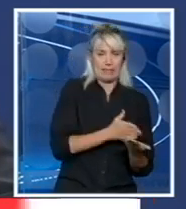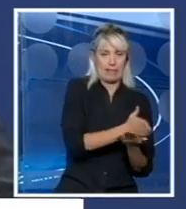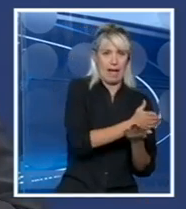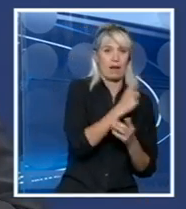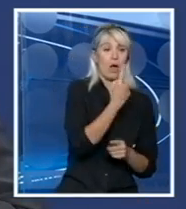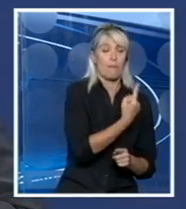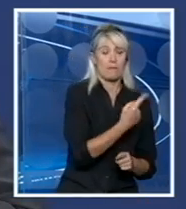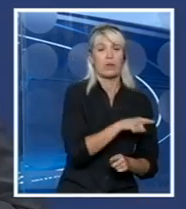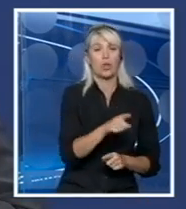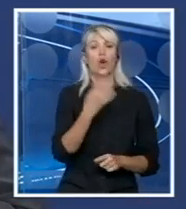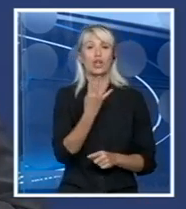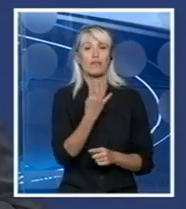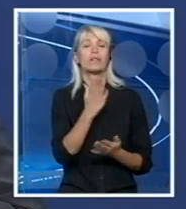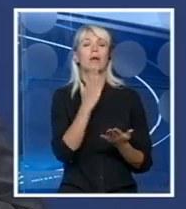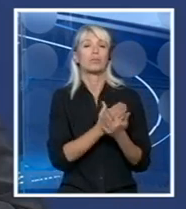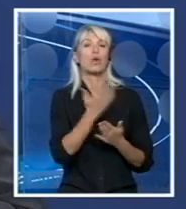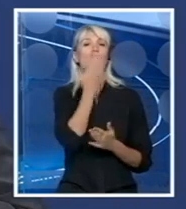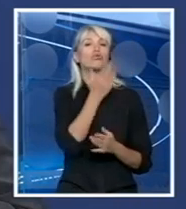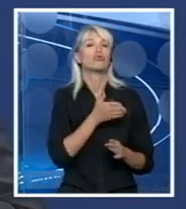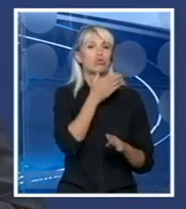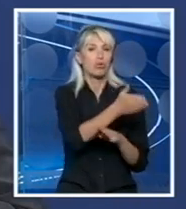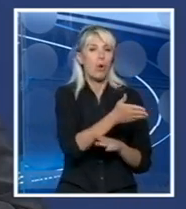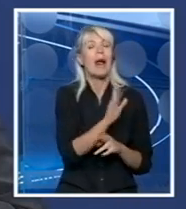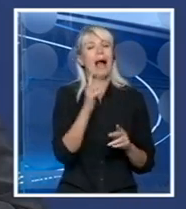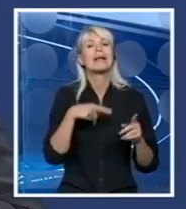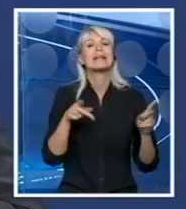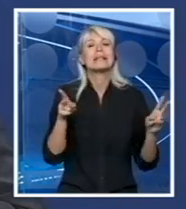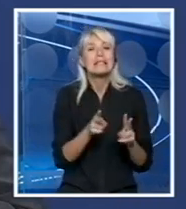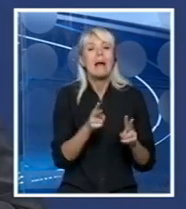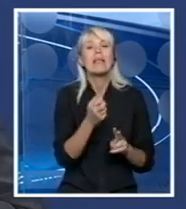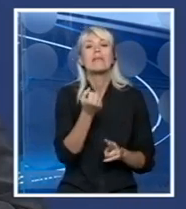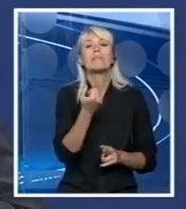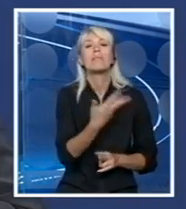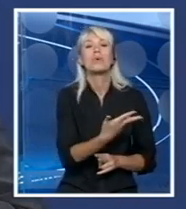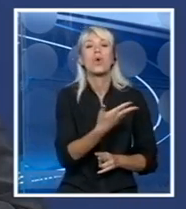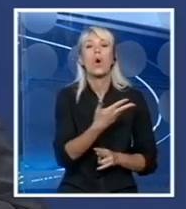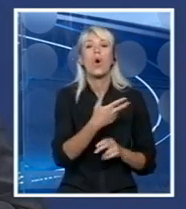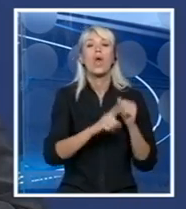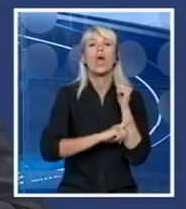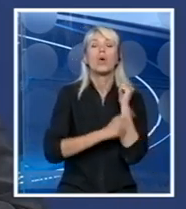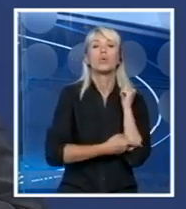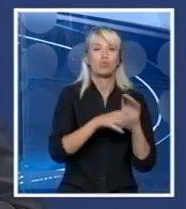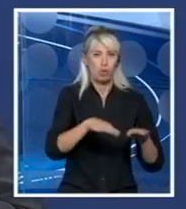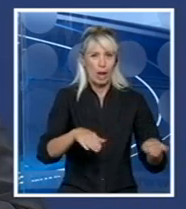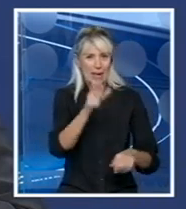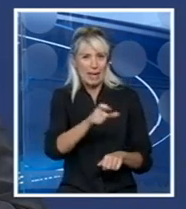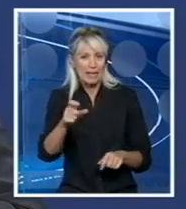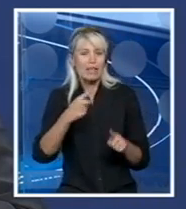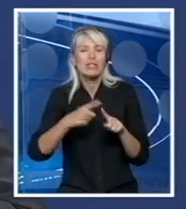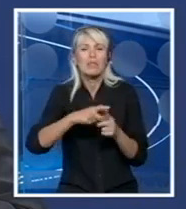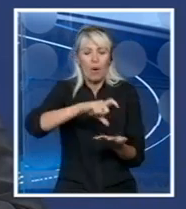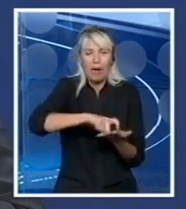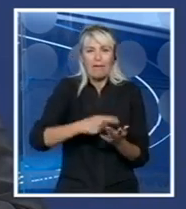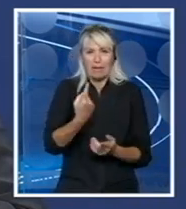s tim što moramo da smanjimo broj učenika, jer standardi prostora diktiraju da bi dobili onu poželjnu kvadraturu